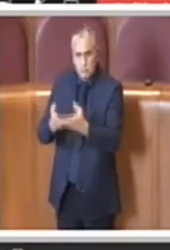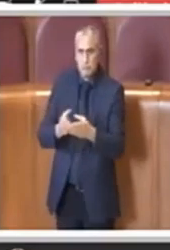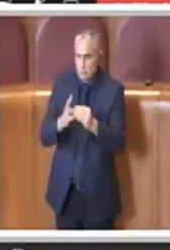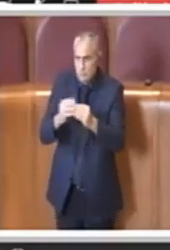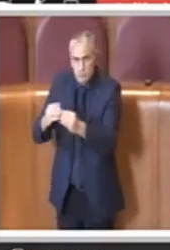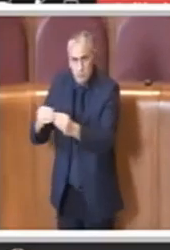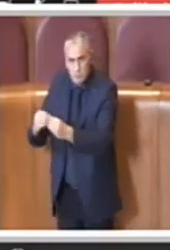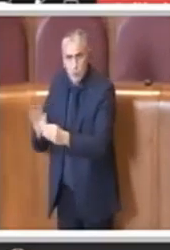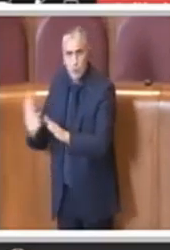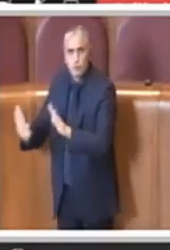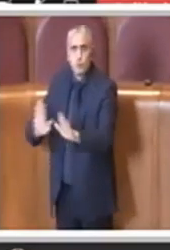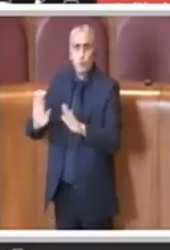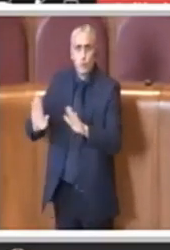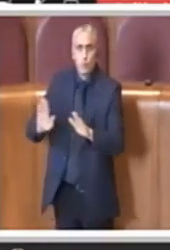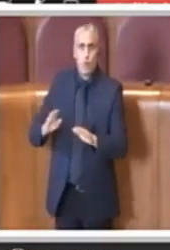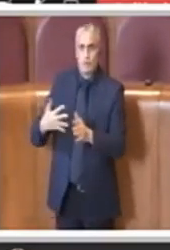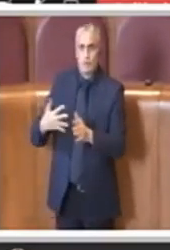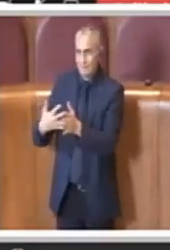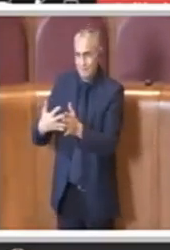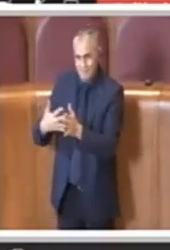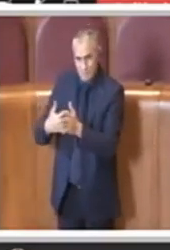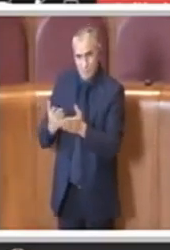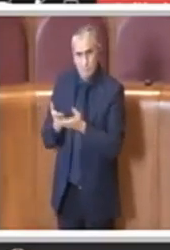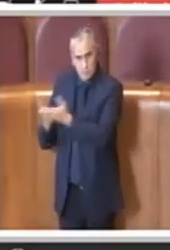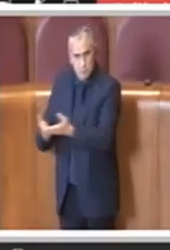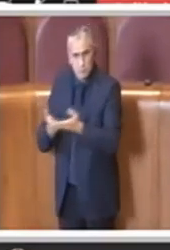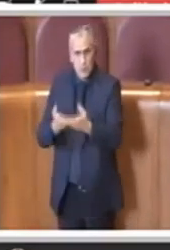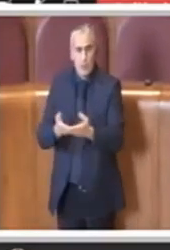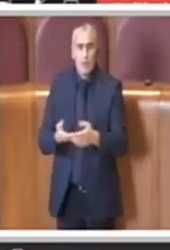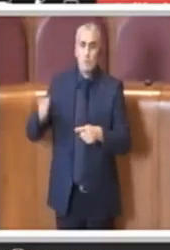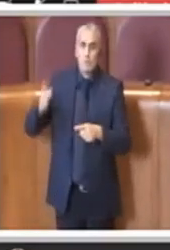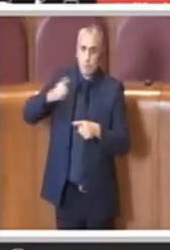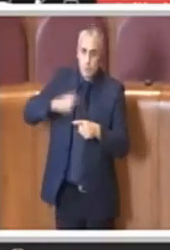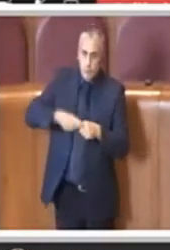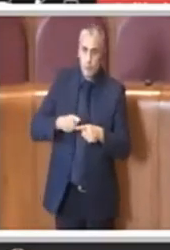quello che appunto potevamo ripristinare, e creando anche